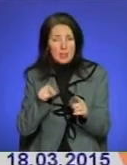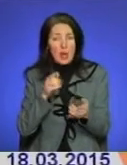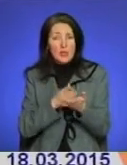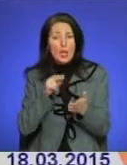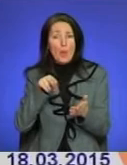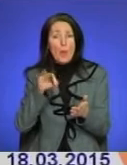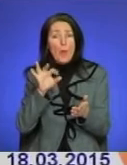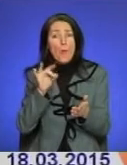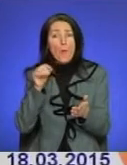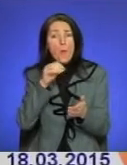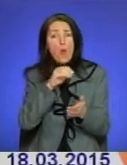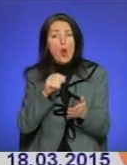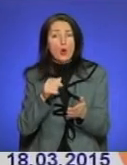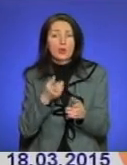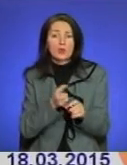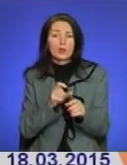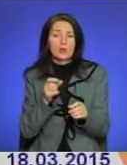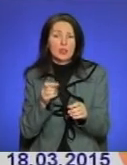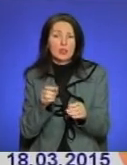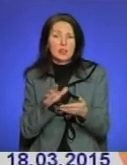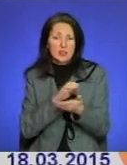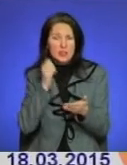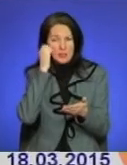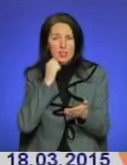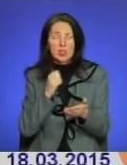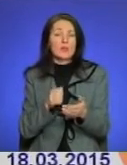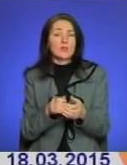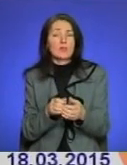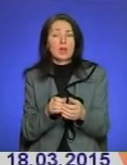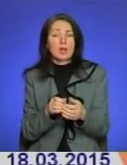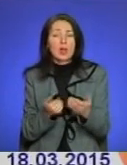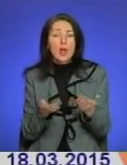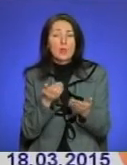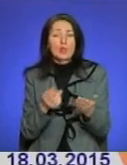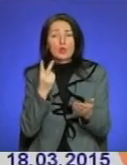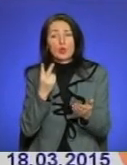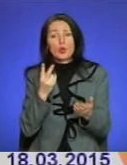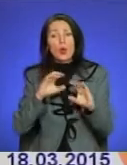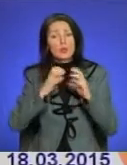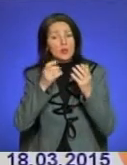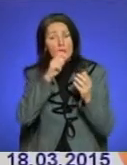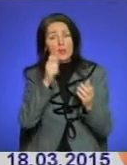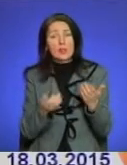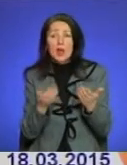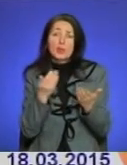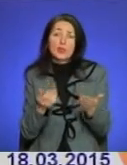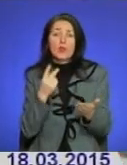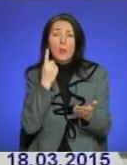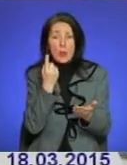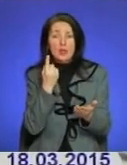гільзах. Дуже поржавлені, дуже в такому вже нехорошому стані. Можливо, Друга світова, можливо, Перша світової ці